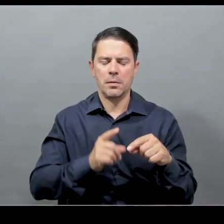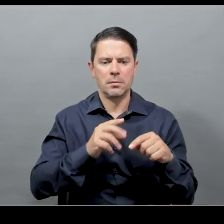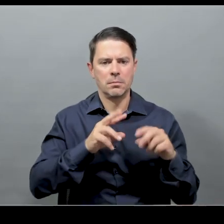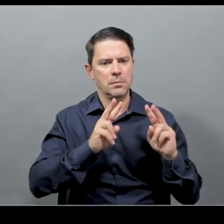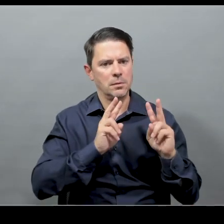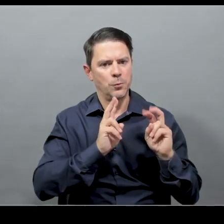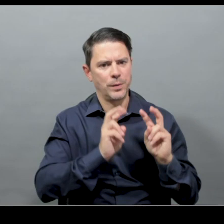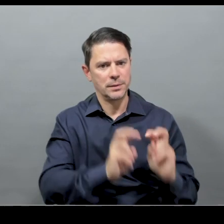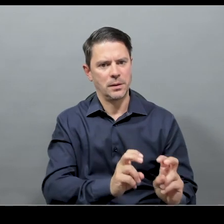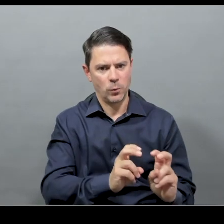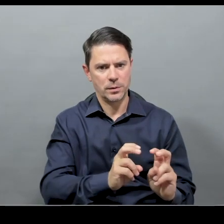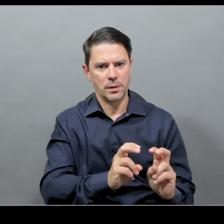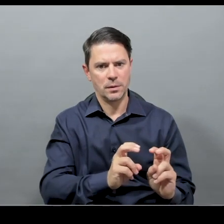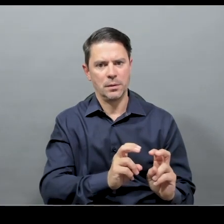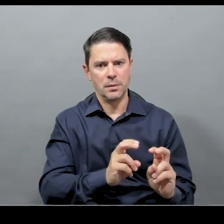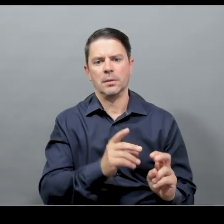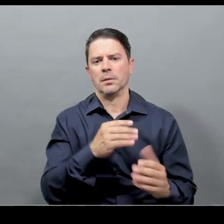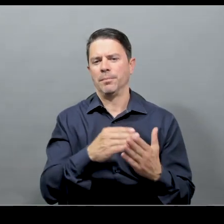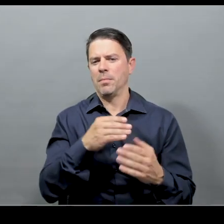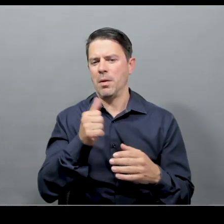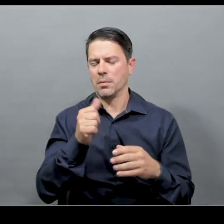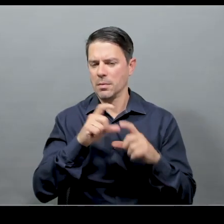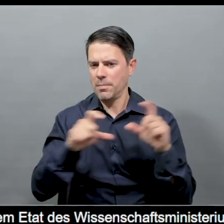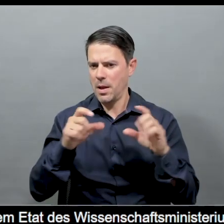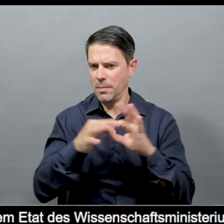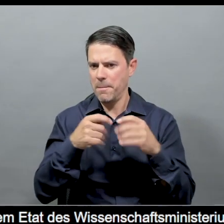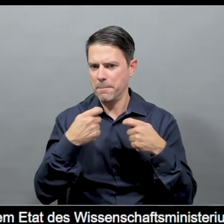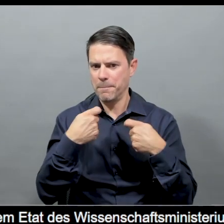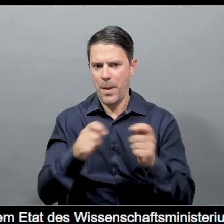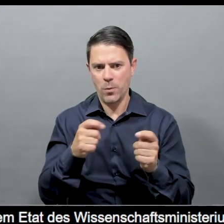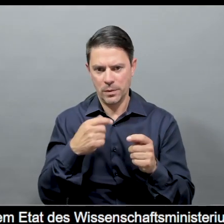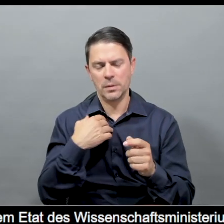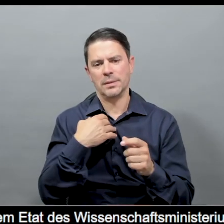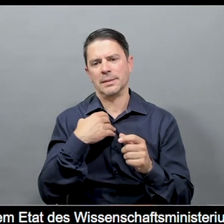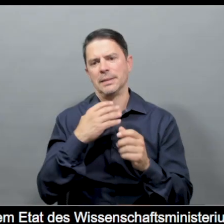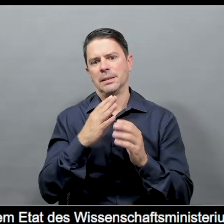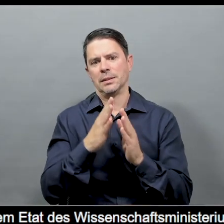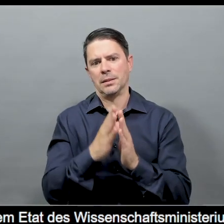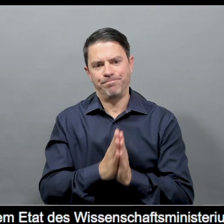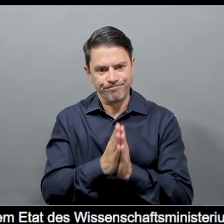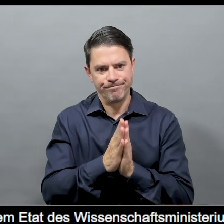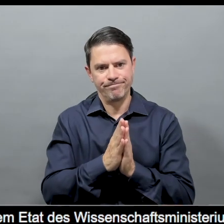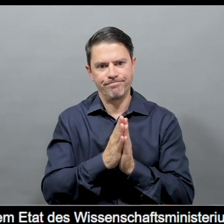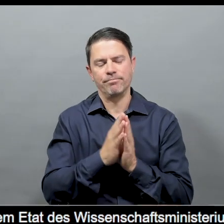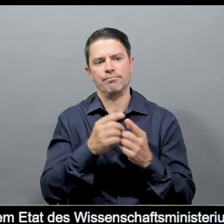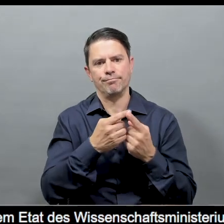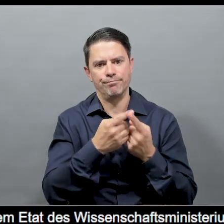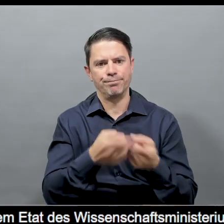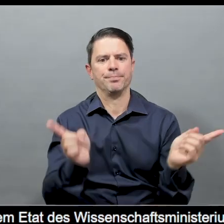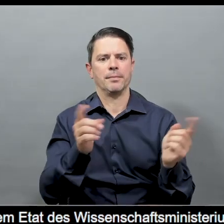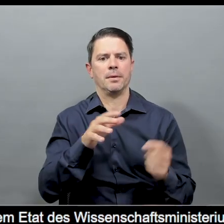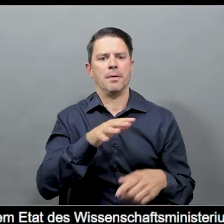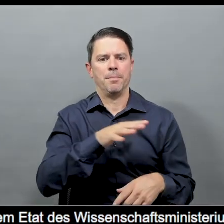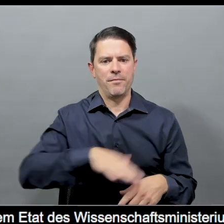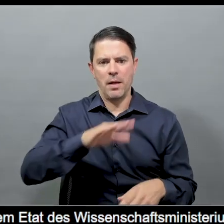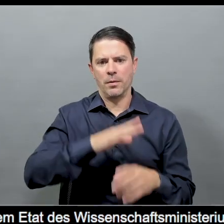Thema sagen, insgesamt zum Bauen. Mein Appell geht natürlich dann an alle Beteiligten, an die Bevölkerung, aber auch an die Kommunen. Wir können